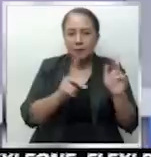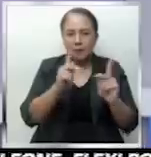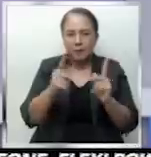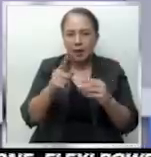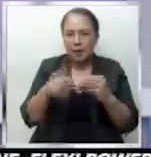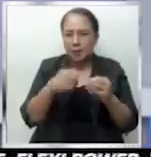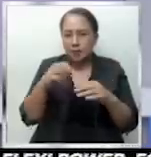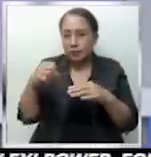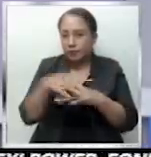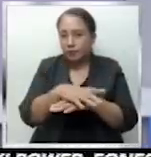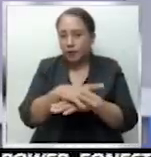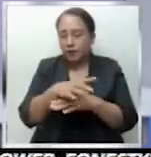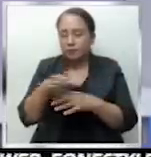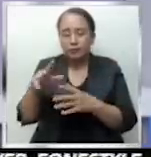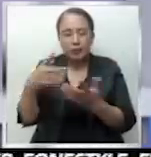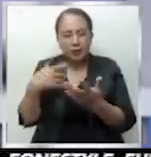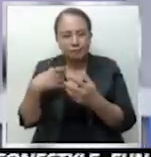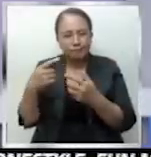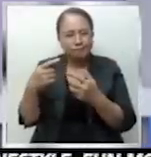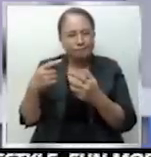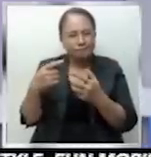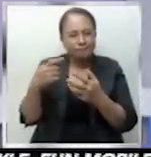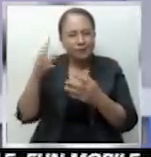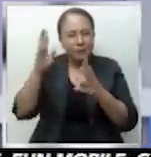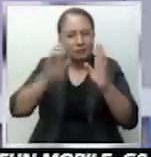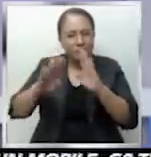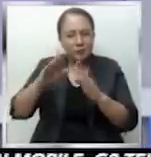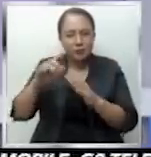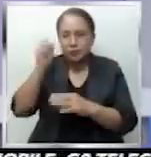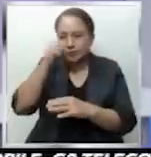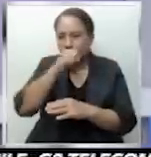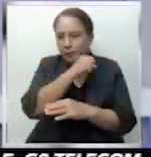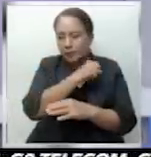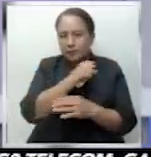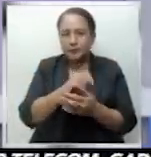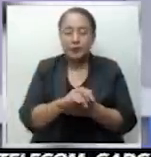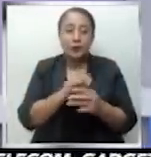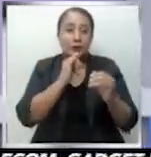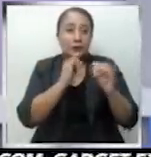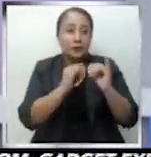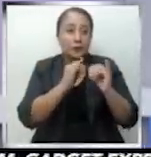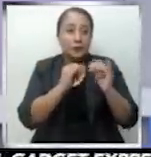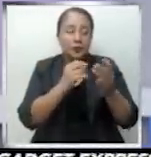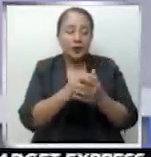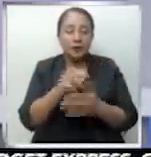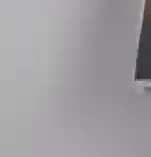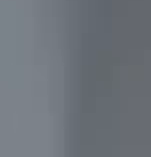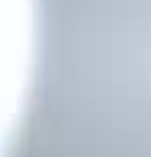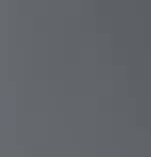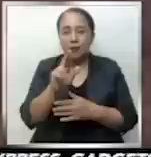Taiwan. Narito po ang aking eksklusibong panayam kay U.S. Ambassador to the Philippines, Mary Kay Carlson.